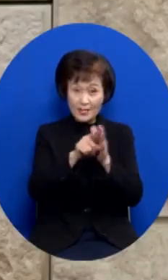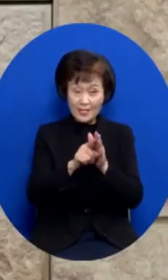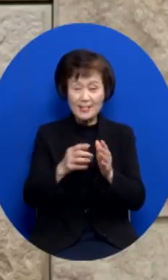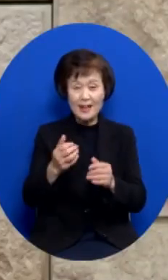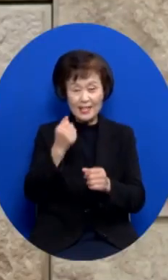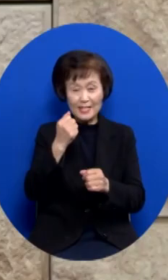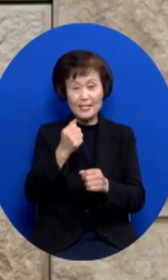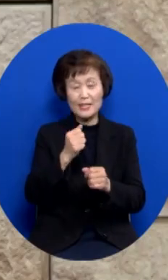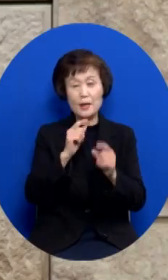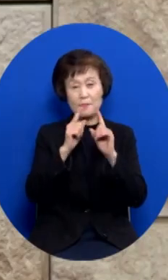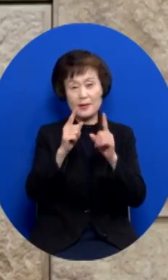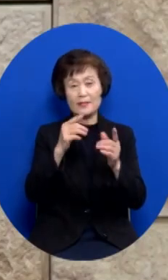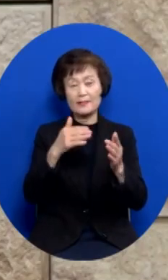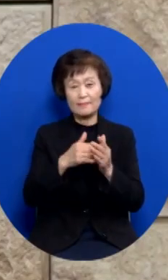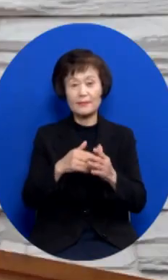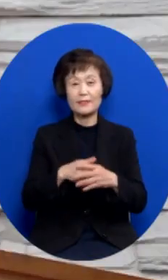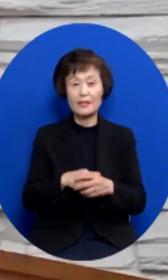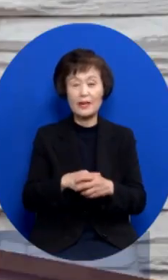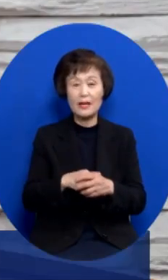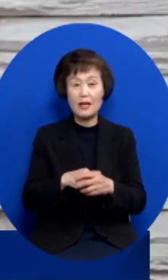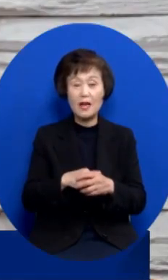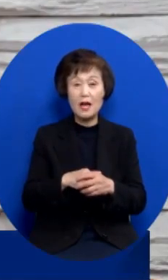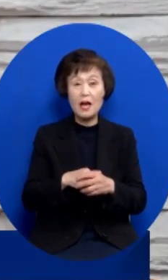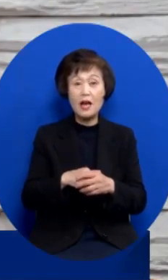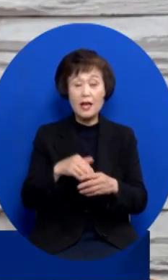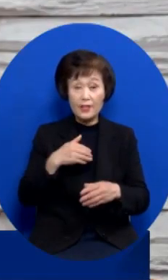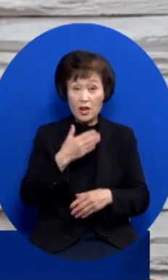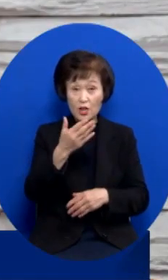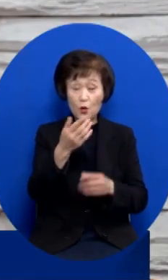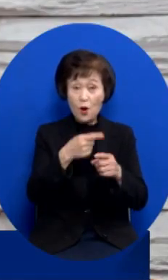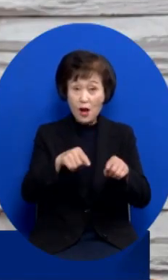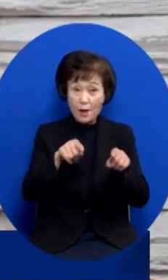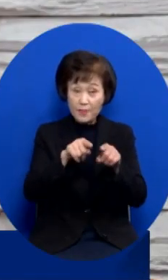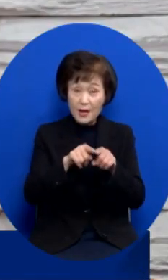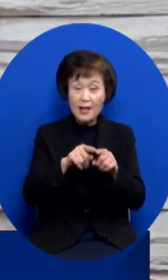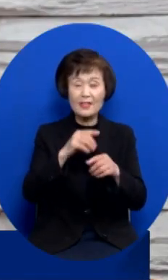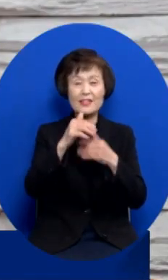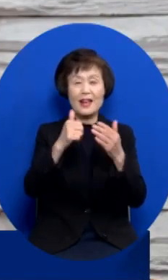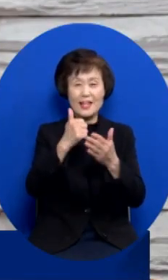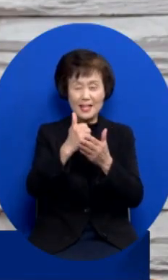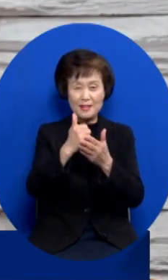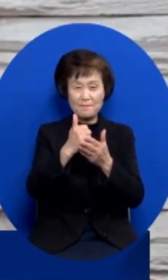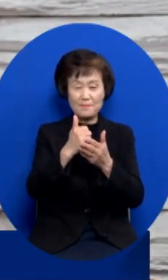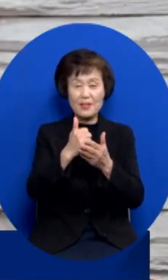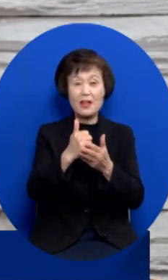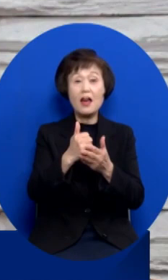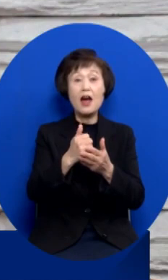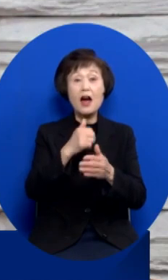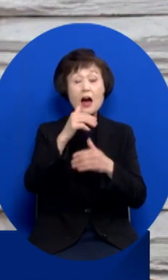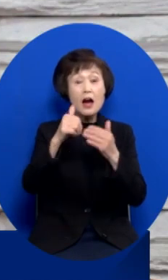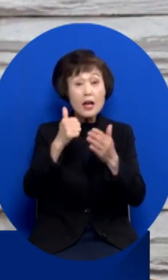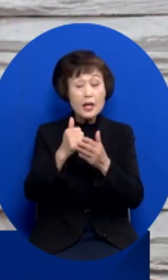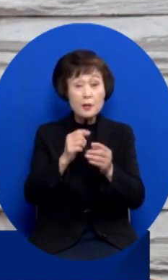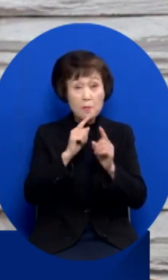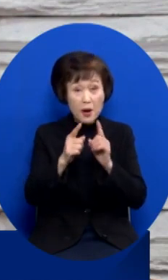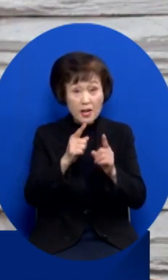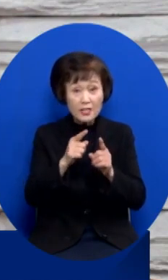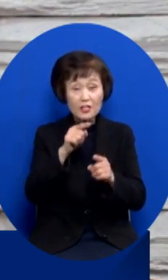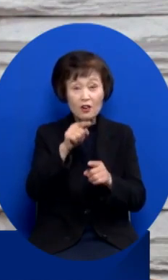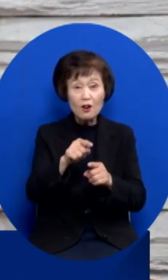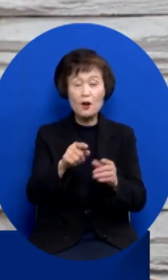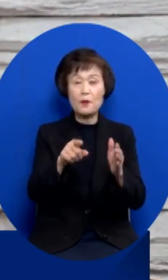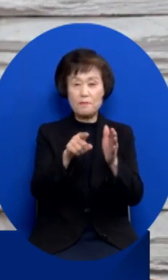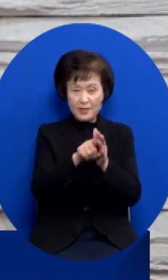것이라고 강조했습니다. 임마누엘, 내가 너와 함께 할 거다. 이렇게 얘기하신 거예요. 하나님이 얘기하신 거예요.